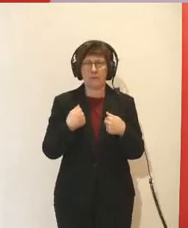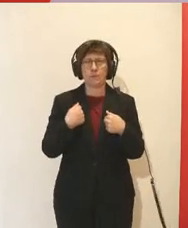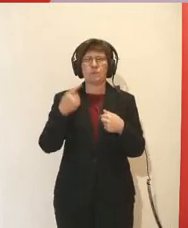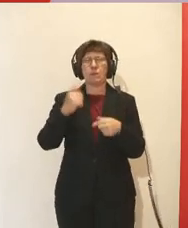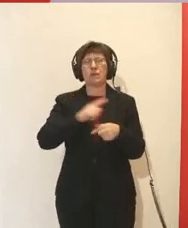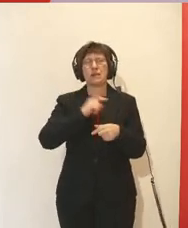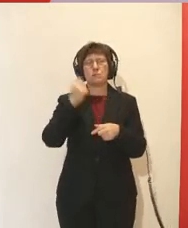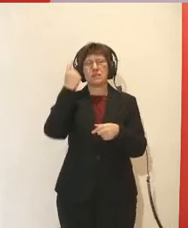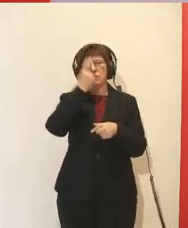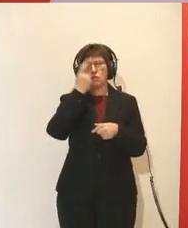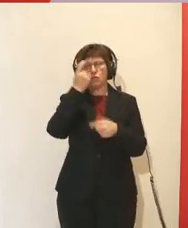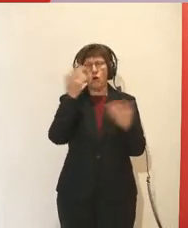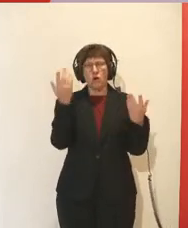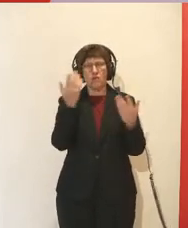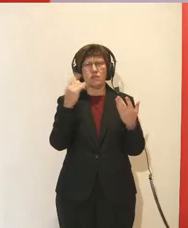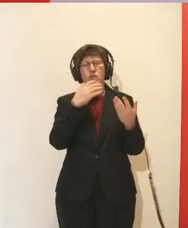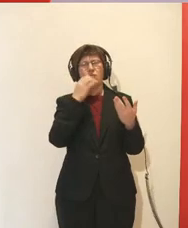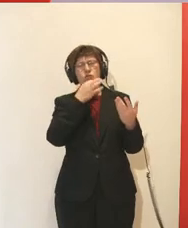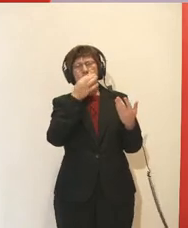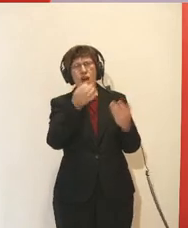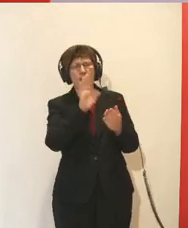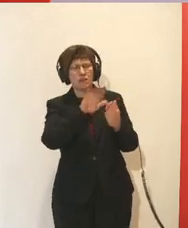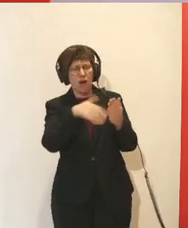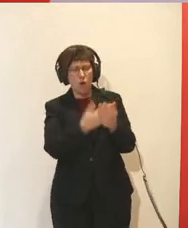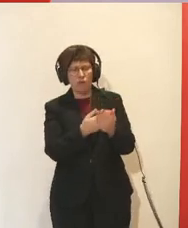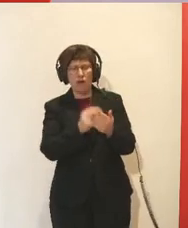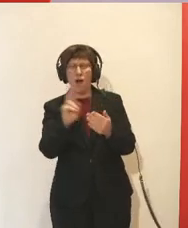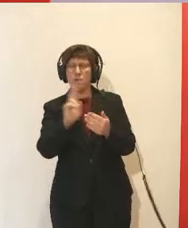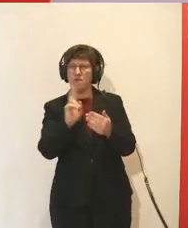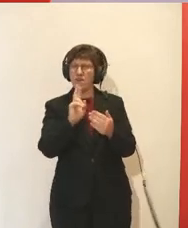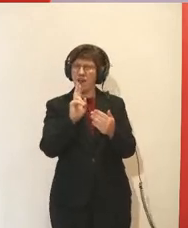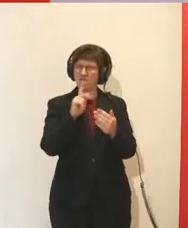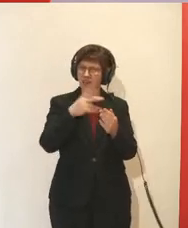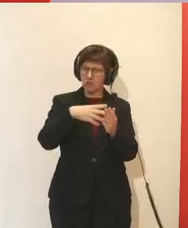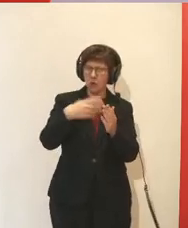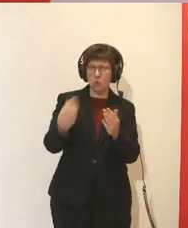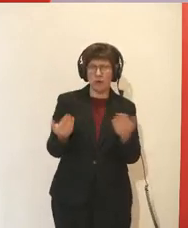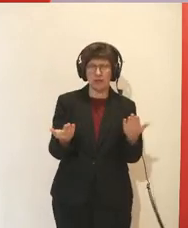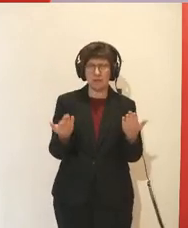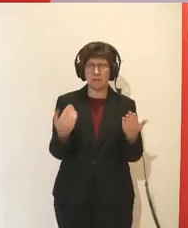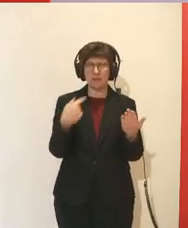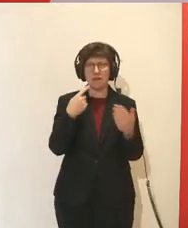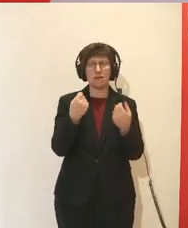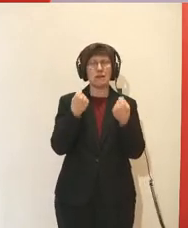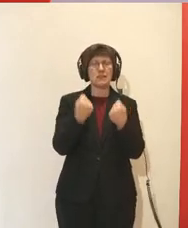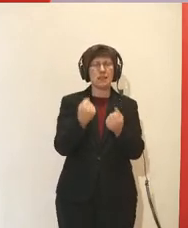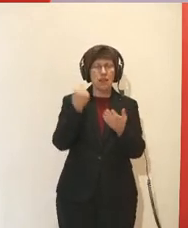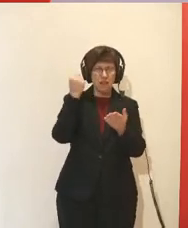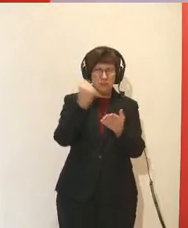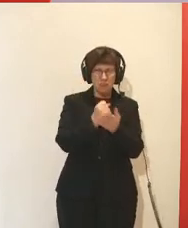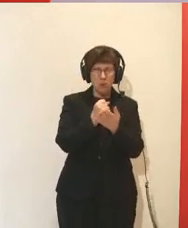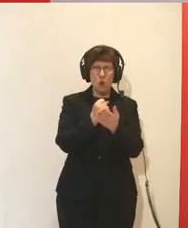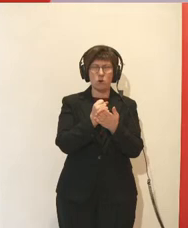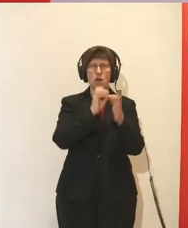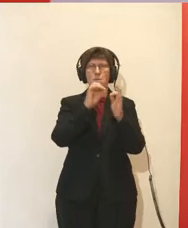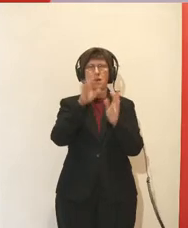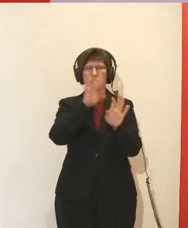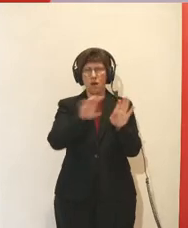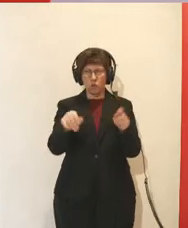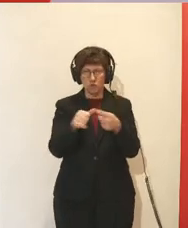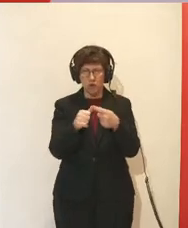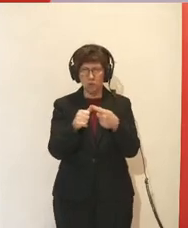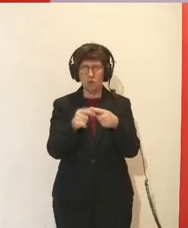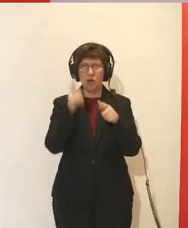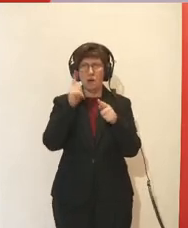nachfragen dessen aufgabe ist das was ihr gerade beschreibt also sagt er das sind die sicherheitsbehörden die müssen besser ausgestattet